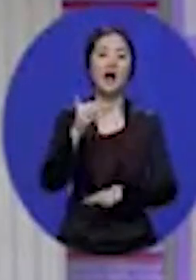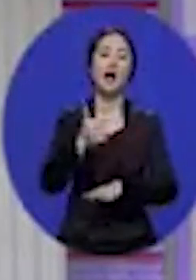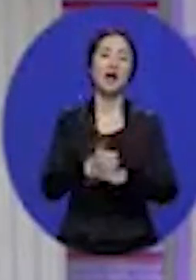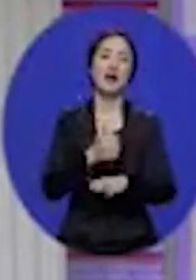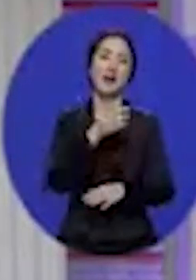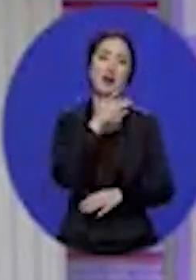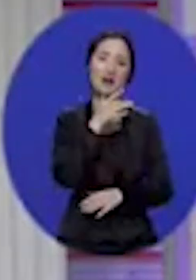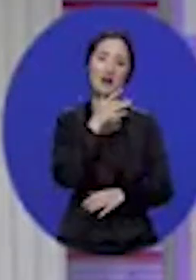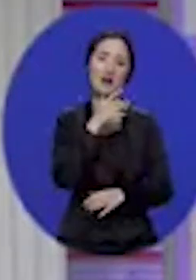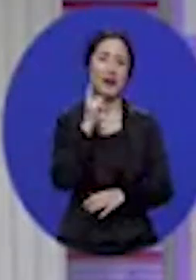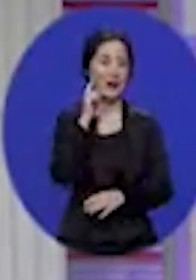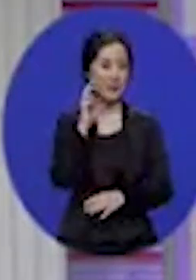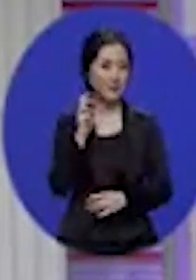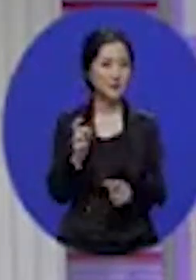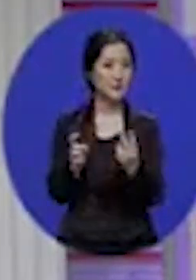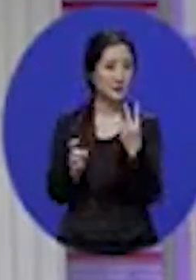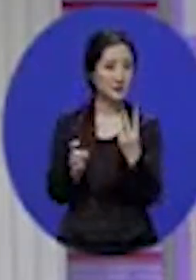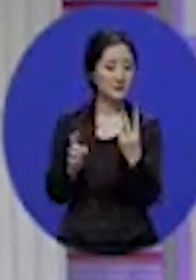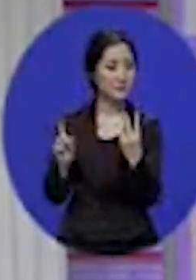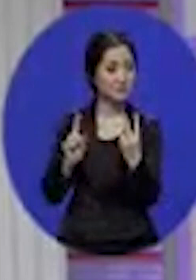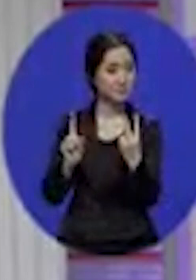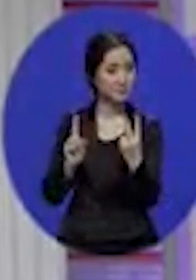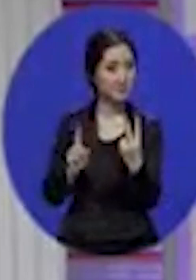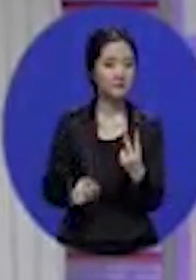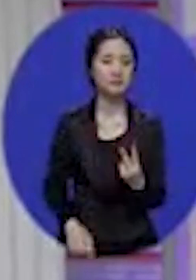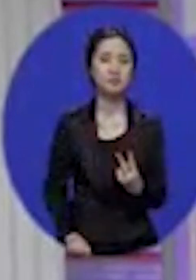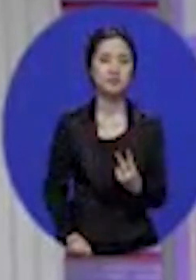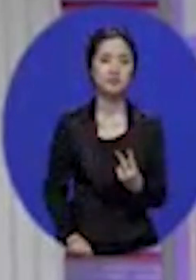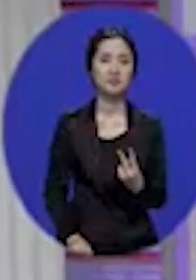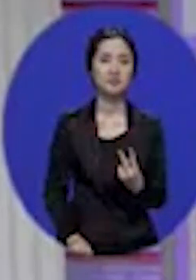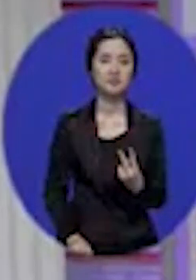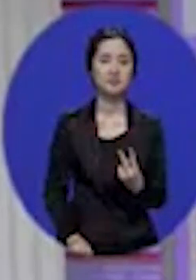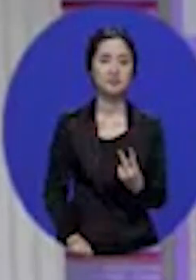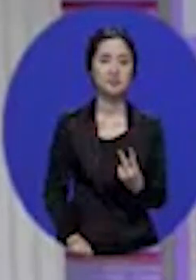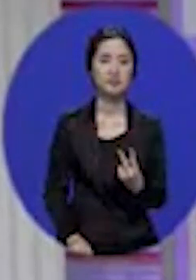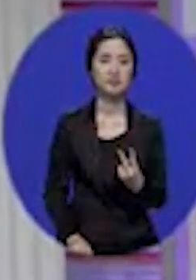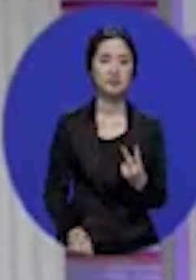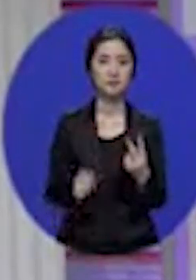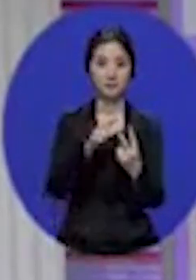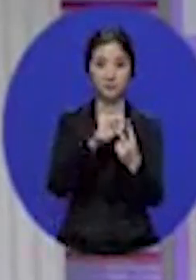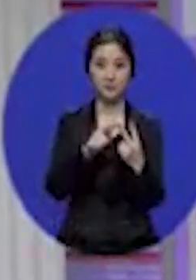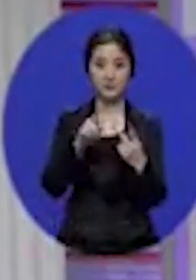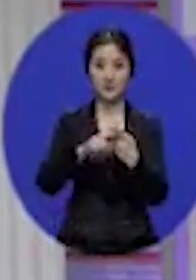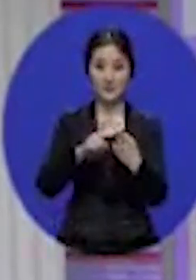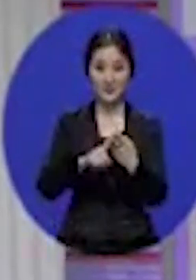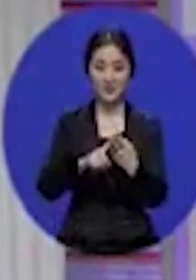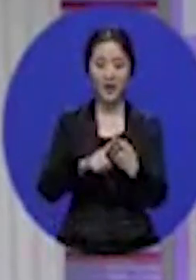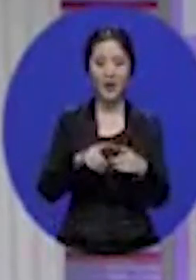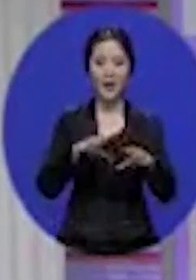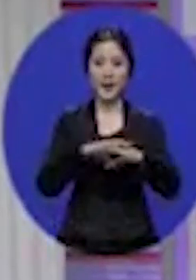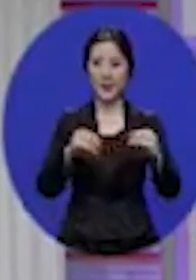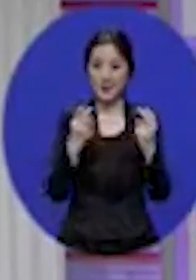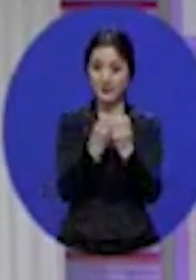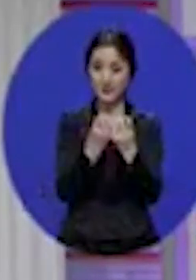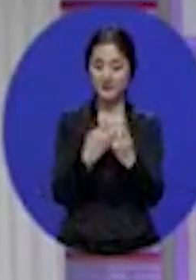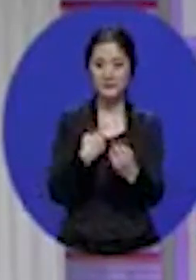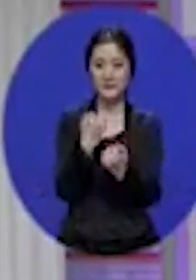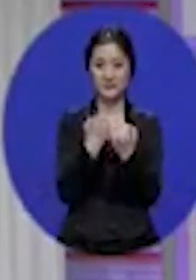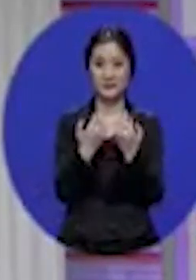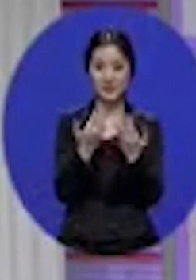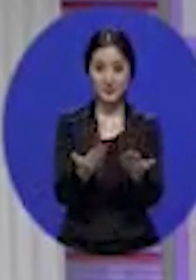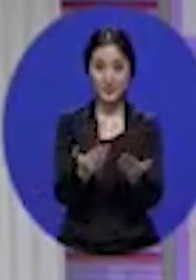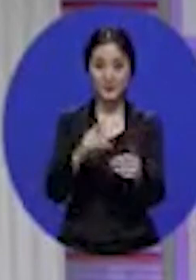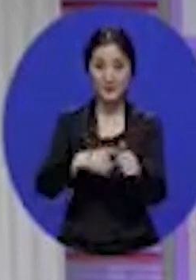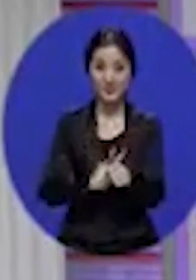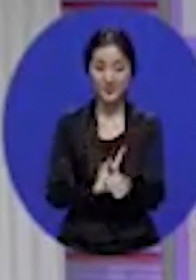대충 한 두 가지 정도의 어떤 그런 해답이 나오더라고요. 그래서 그 해답을 여러분께 제가 알려드리면 여러분은 그